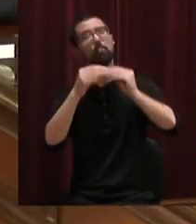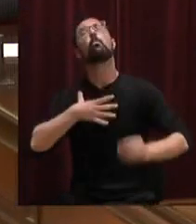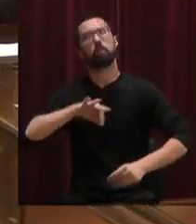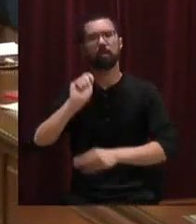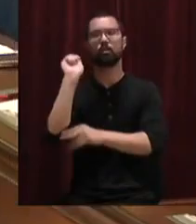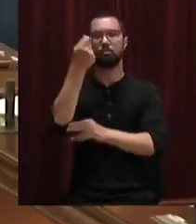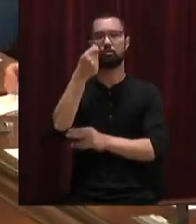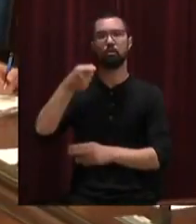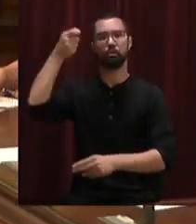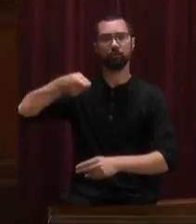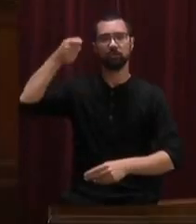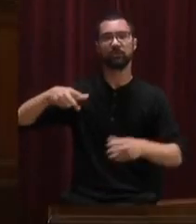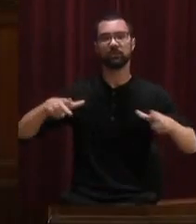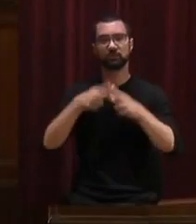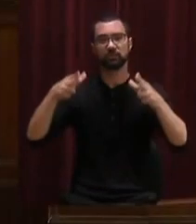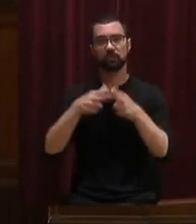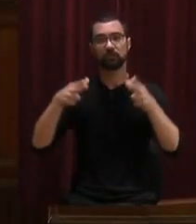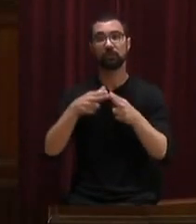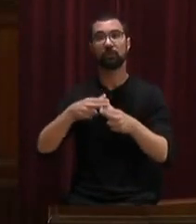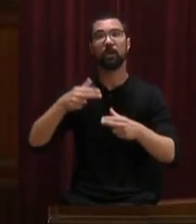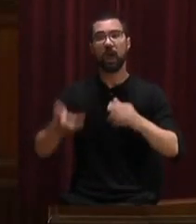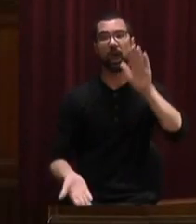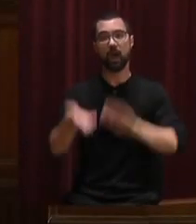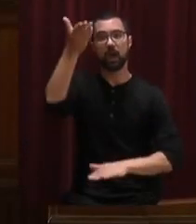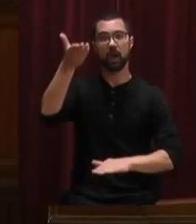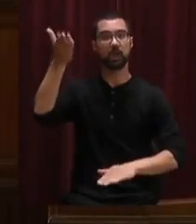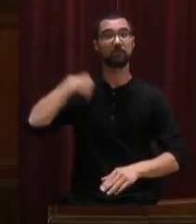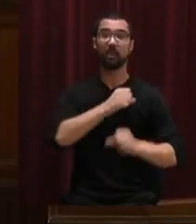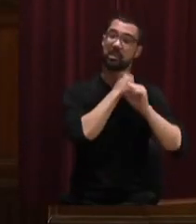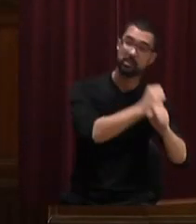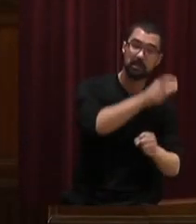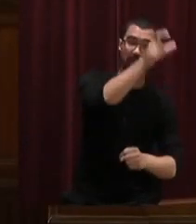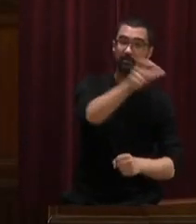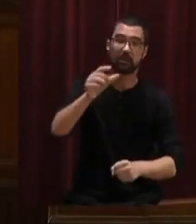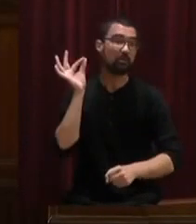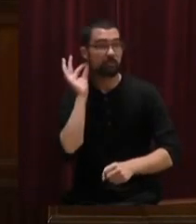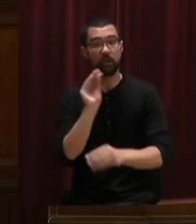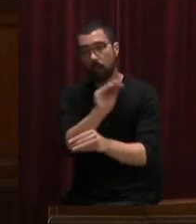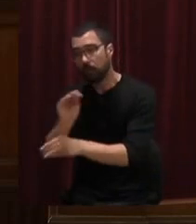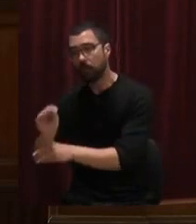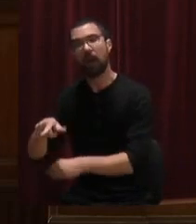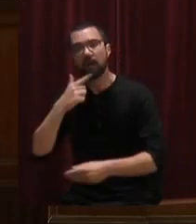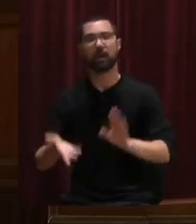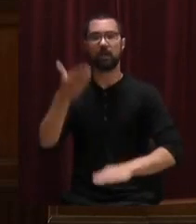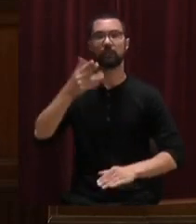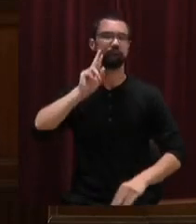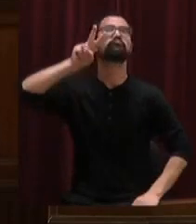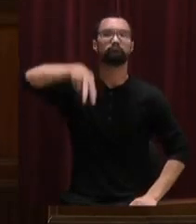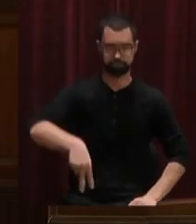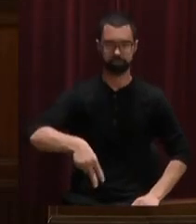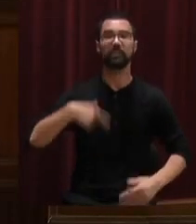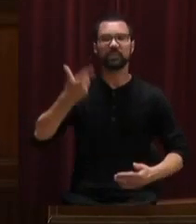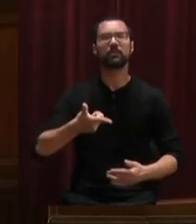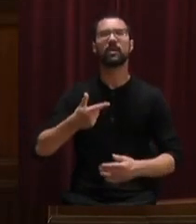de la cotització a la Seguretat Social de les cuidadores del sistema de dependència. Ara, la societat ens exigeix més serveis